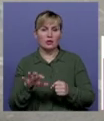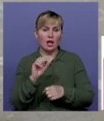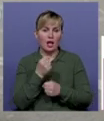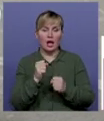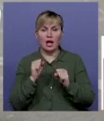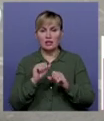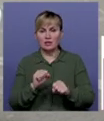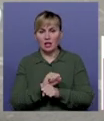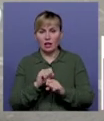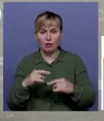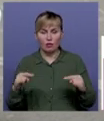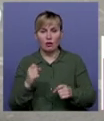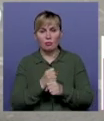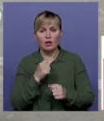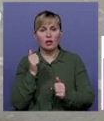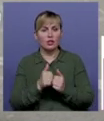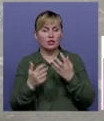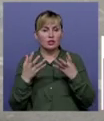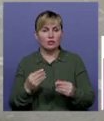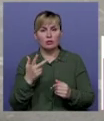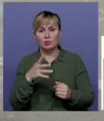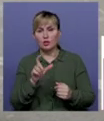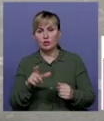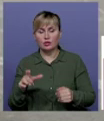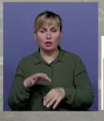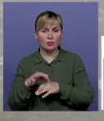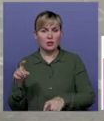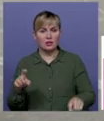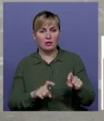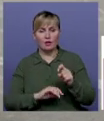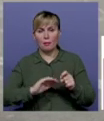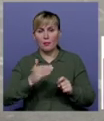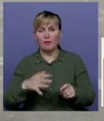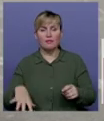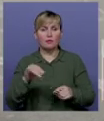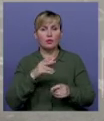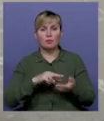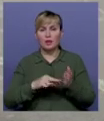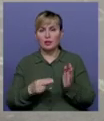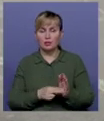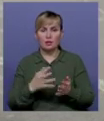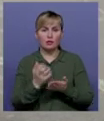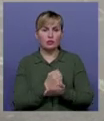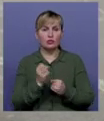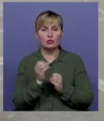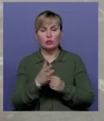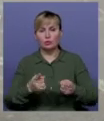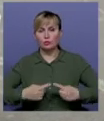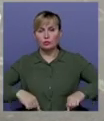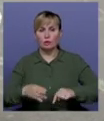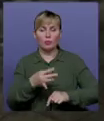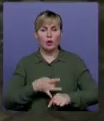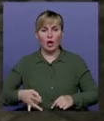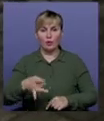остановки обрабатываются ежедневно. 35 человек проводят дезинфекцию подъездов. Сегодня планируется охватить 14 участков по